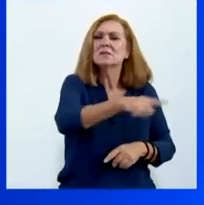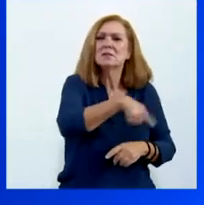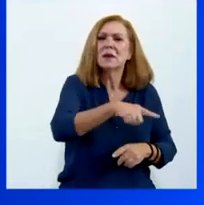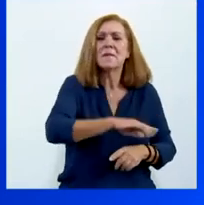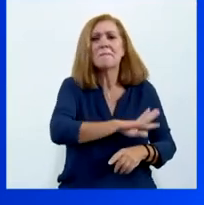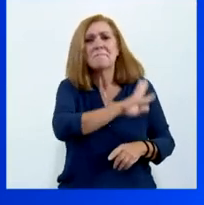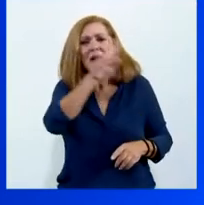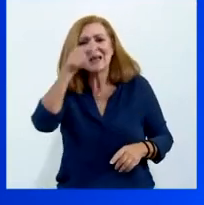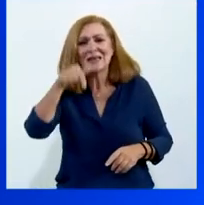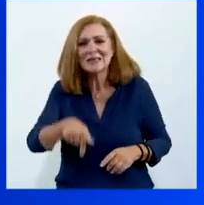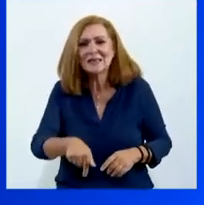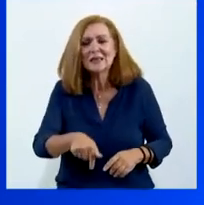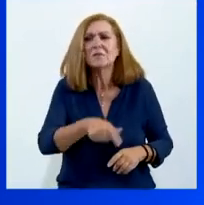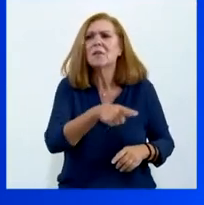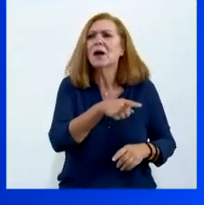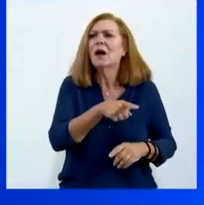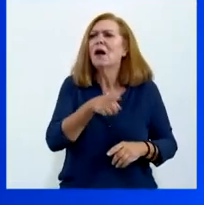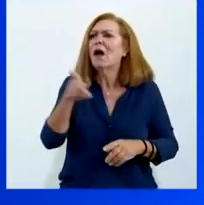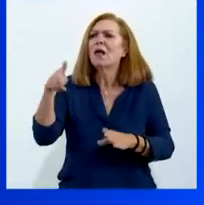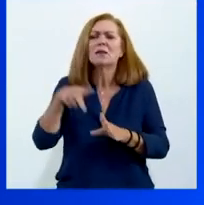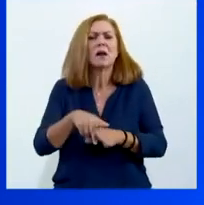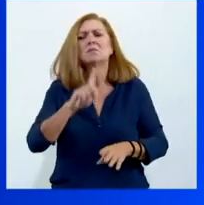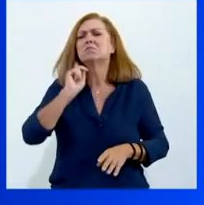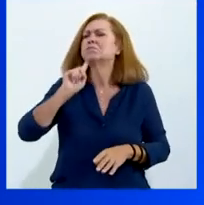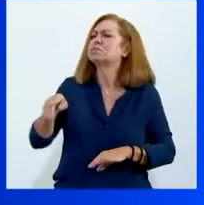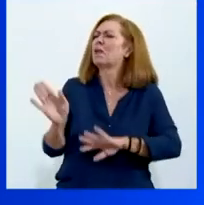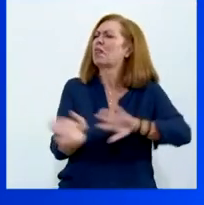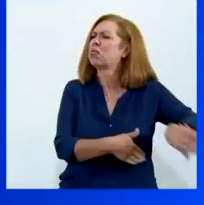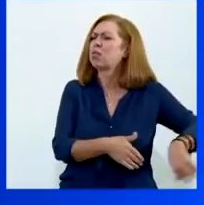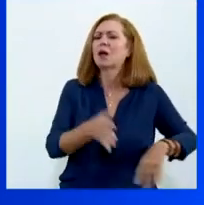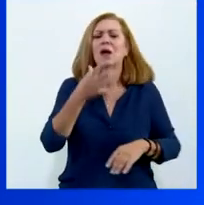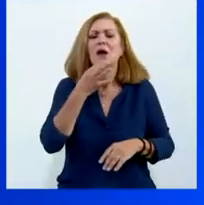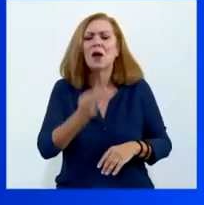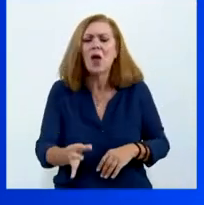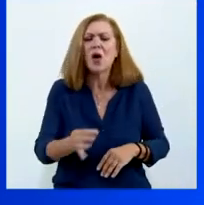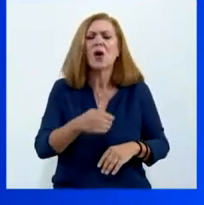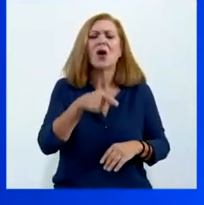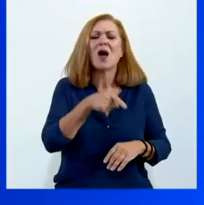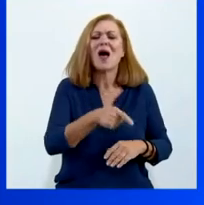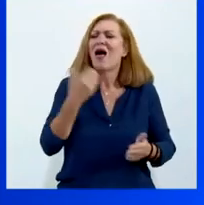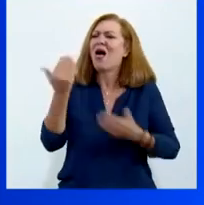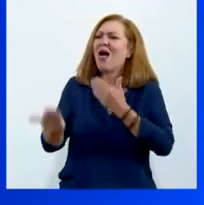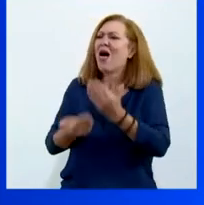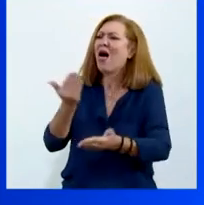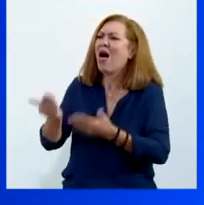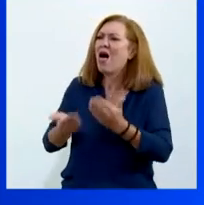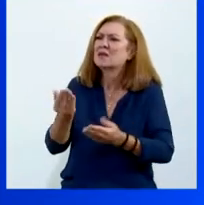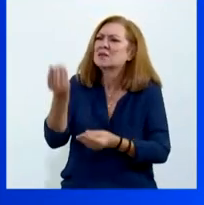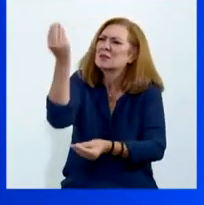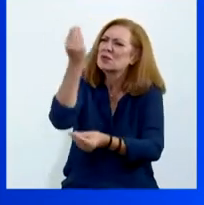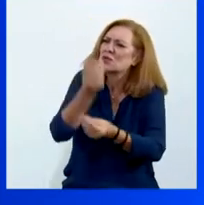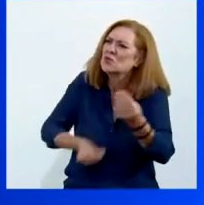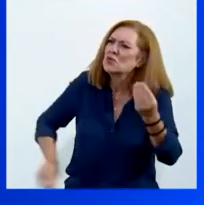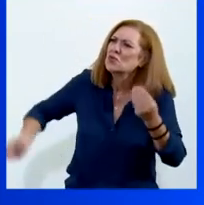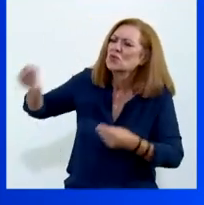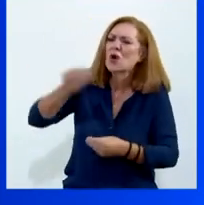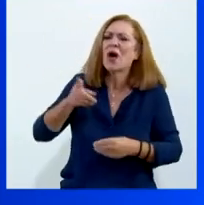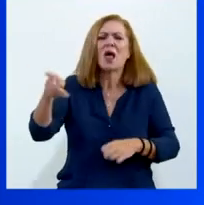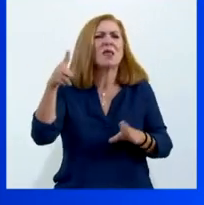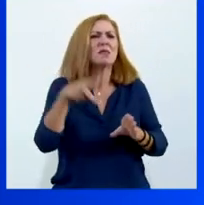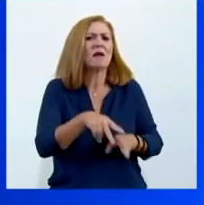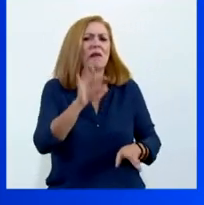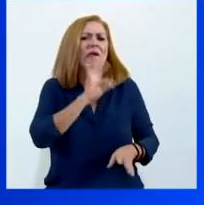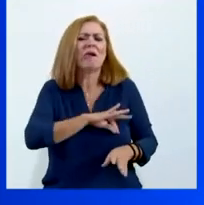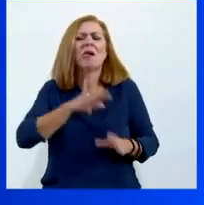δεν απασχολούσαν τις τράπεζες, για τον απλούστατο λόγο ότι το κόστος επεξεργασίας των αιτήσεων που έκαναν ήταν πολύ μεγάλο σε σχέση με το όφελος το οποίο οι